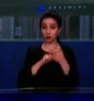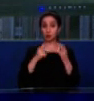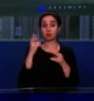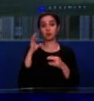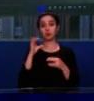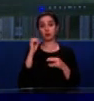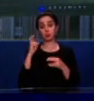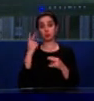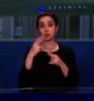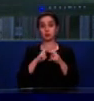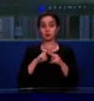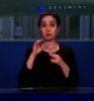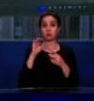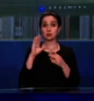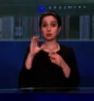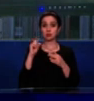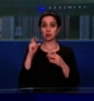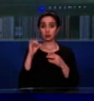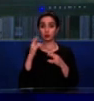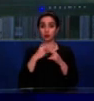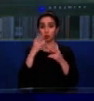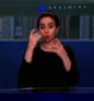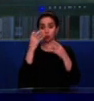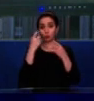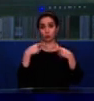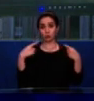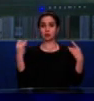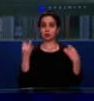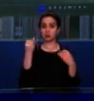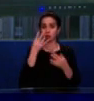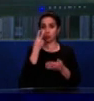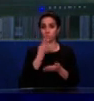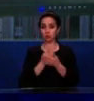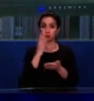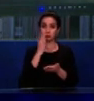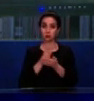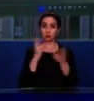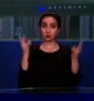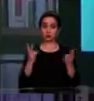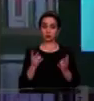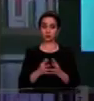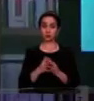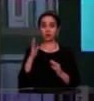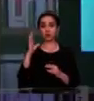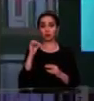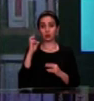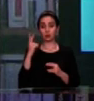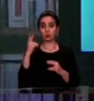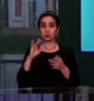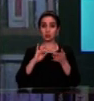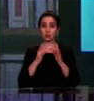veb sahifaga turli rasmlar joylashtirgan holda uni qiziqarli ko'rinishga keltirishimiz mumkin. Veb